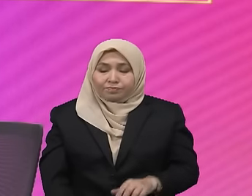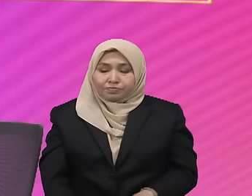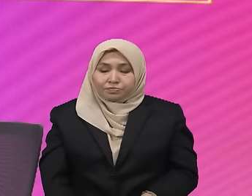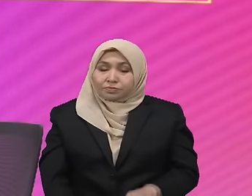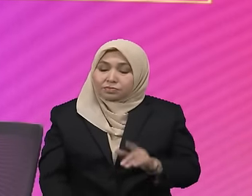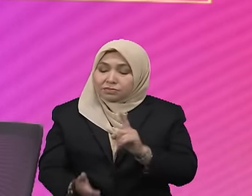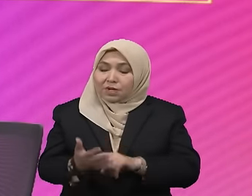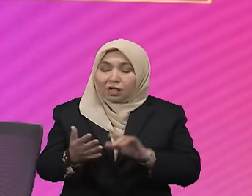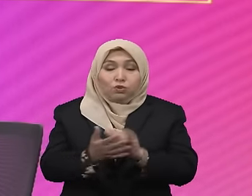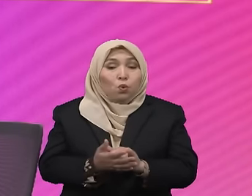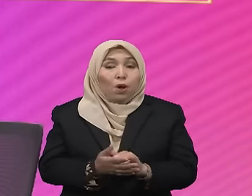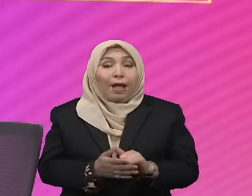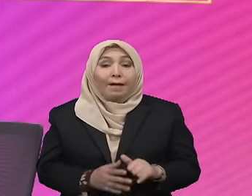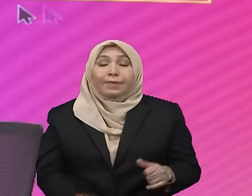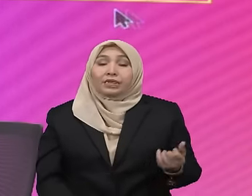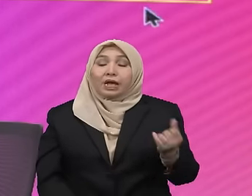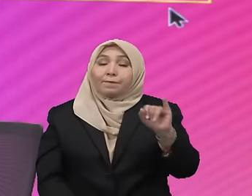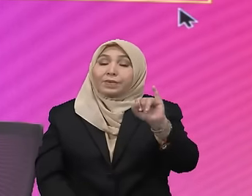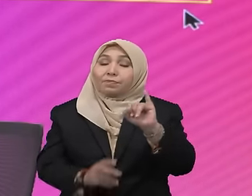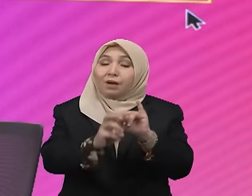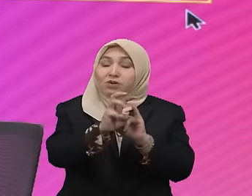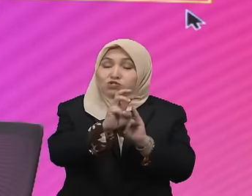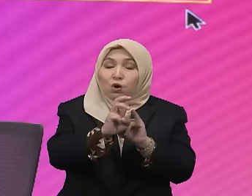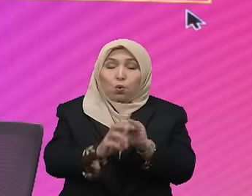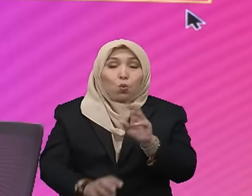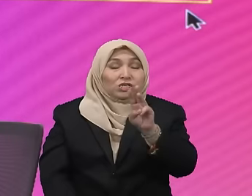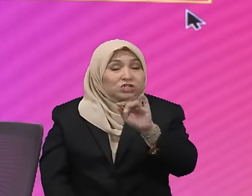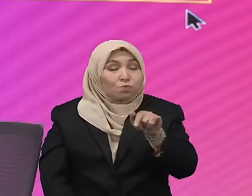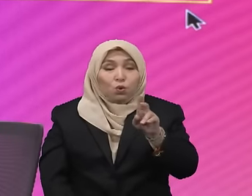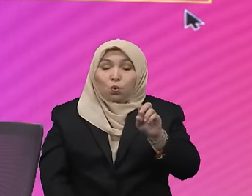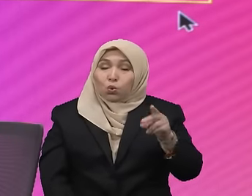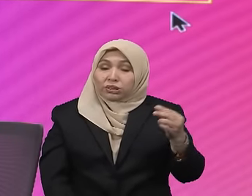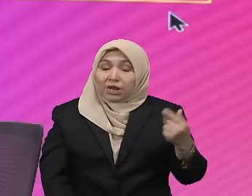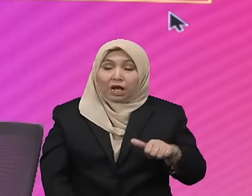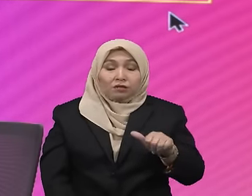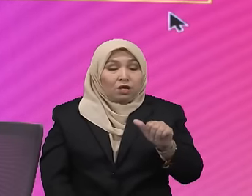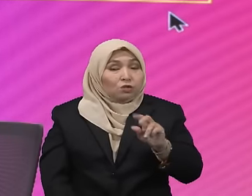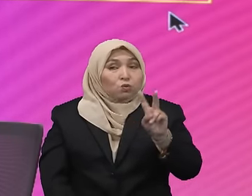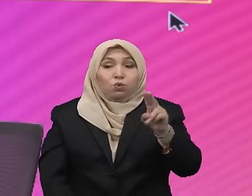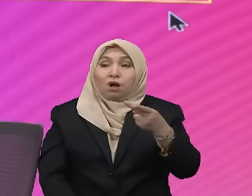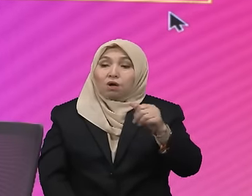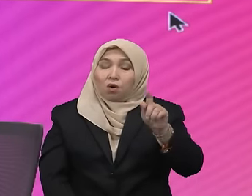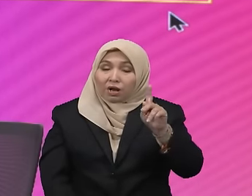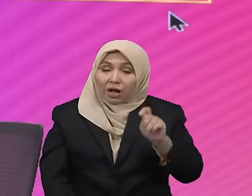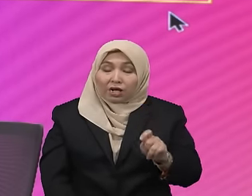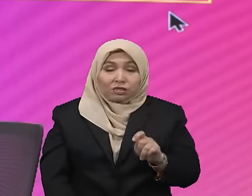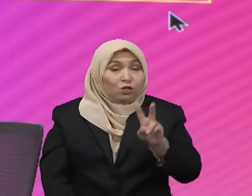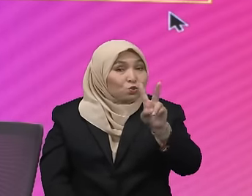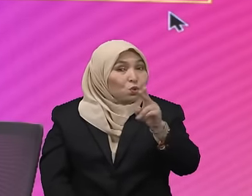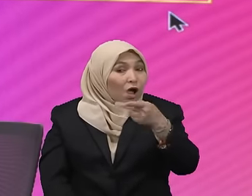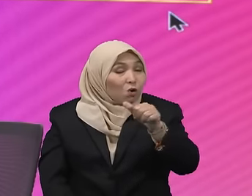apa tu? Mim yang bersabdu. Wajibul gunnah. Berapa rakaat? Dua harakat. Jangan dua rakaat